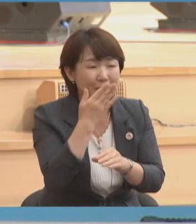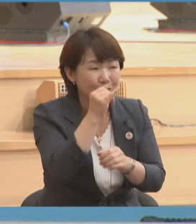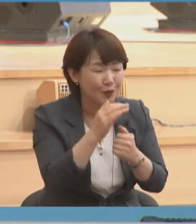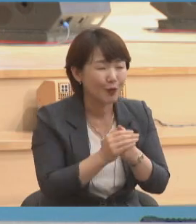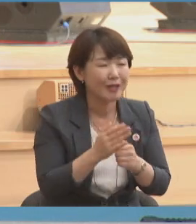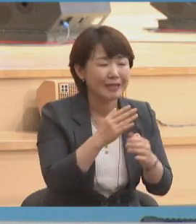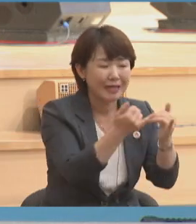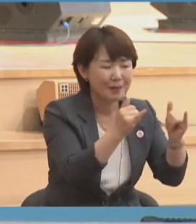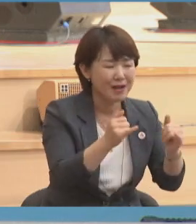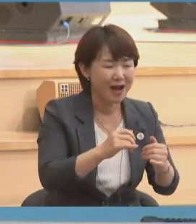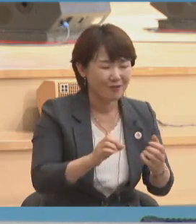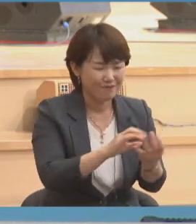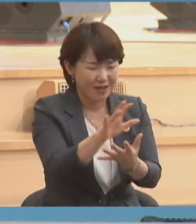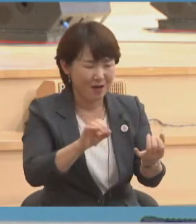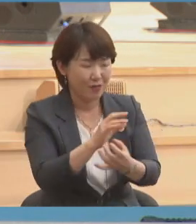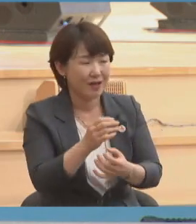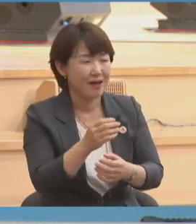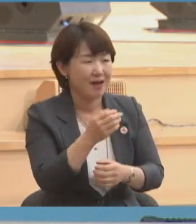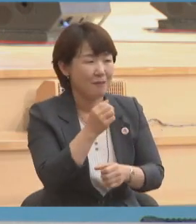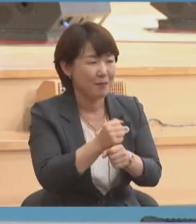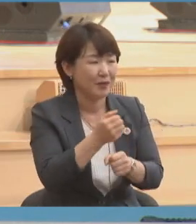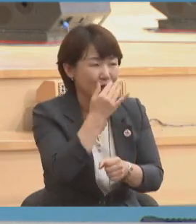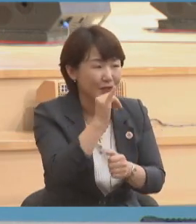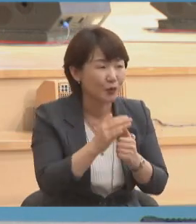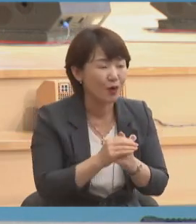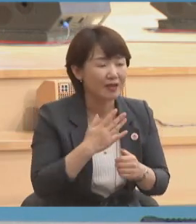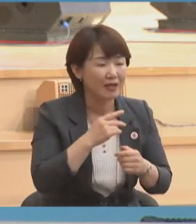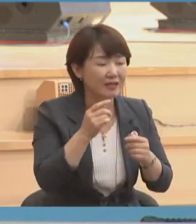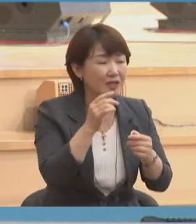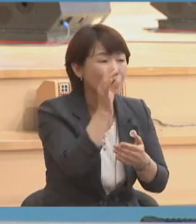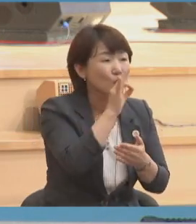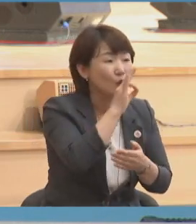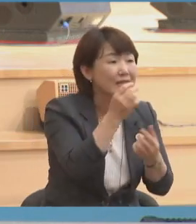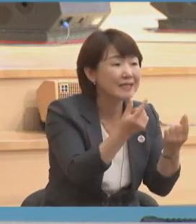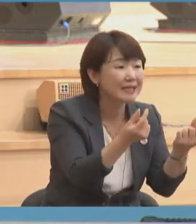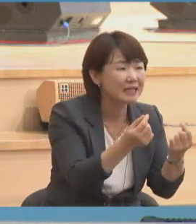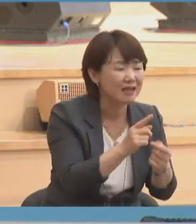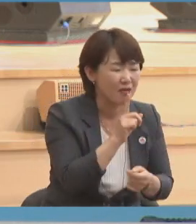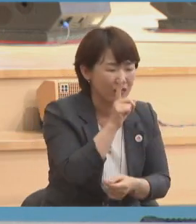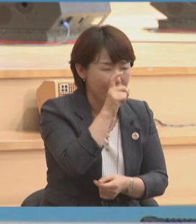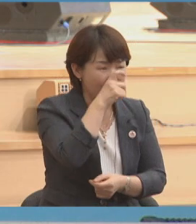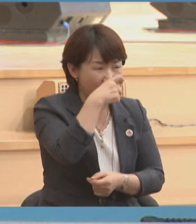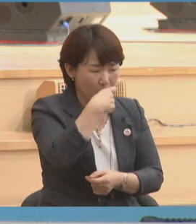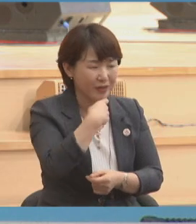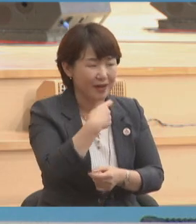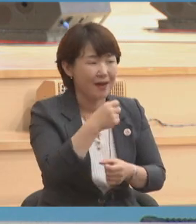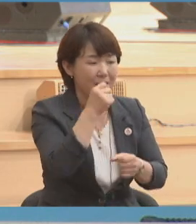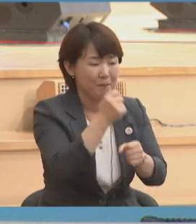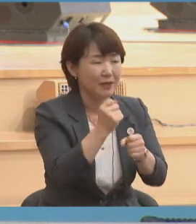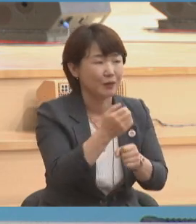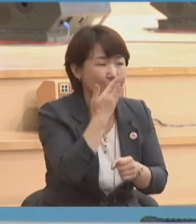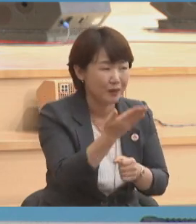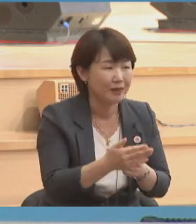사람을 난폭하게 할 수 있습니다. 나는 돼지같이 더럽게 할 수 있습니다.